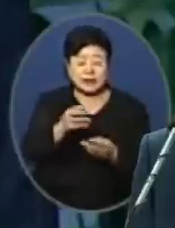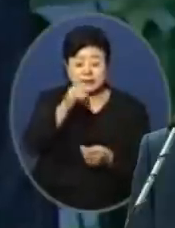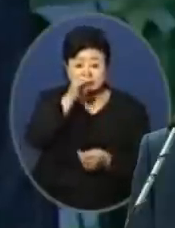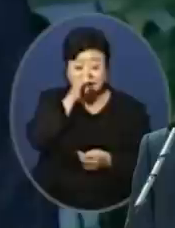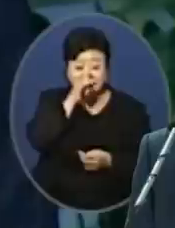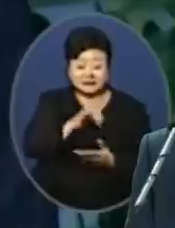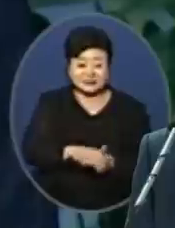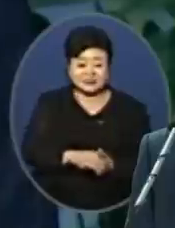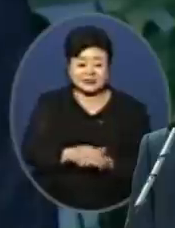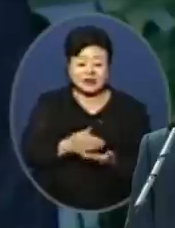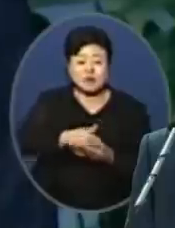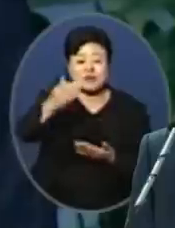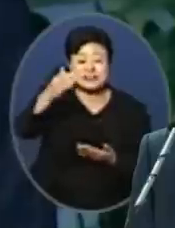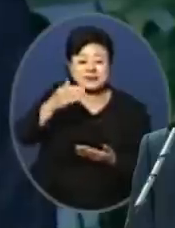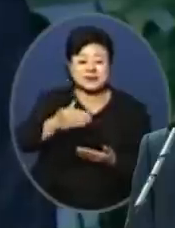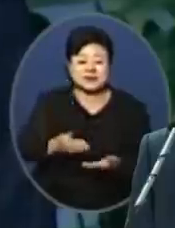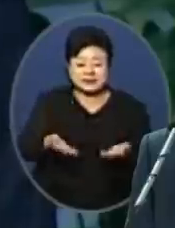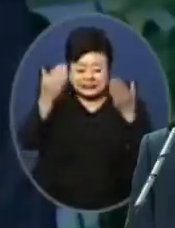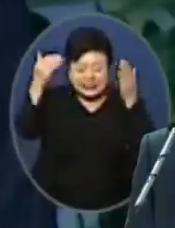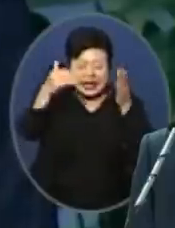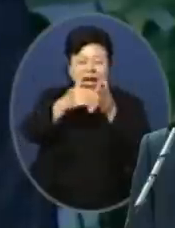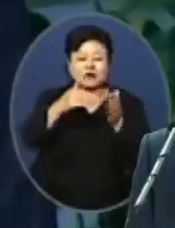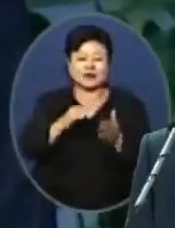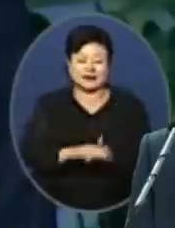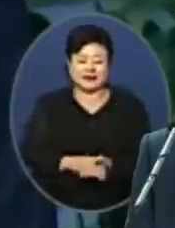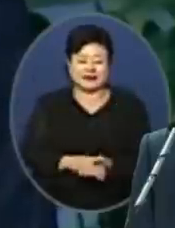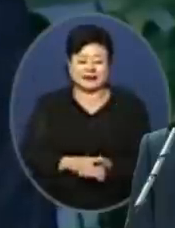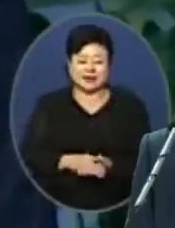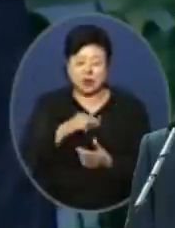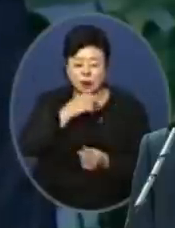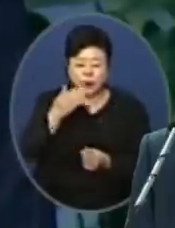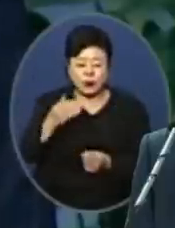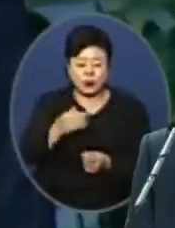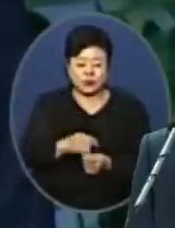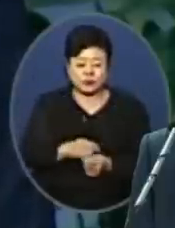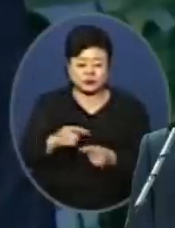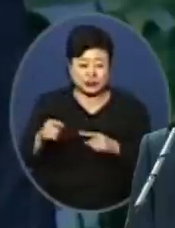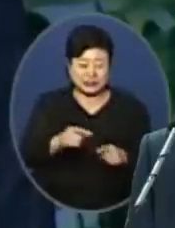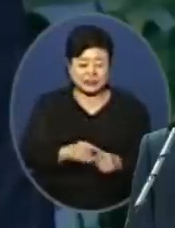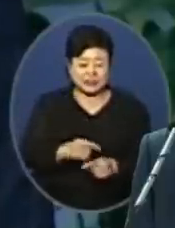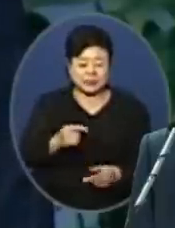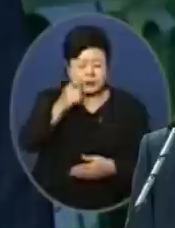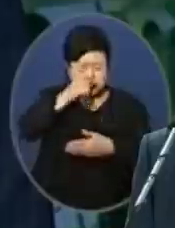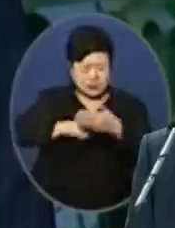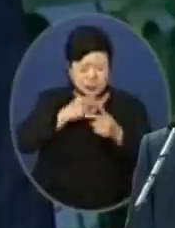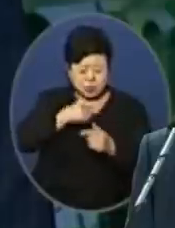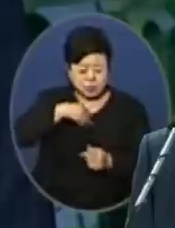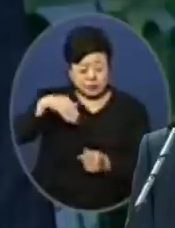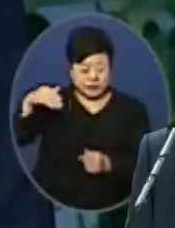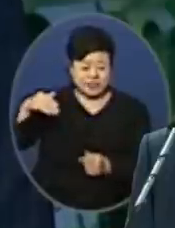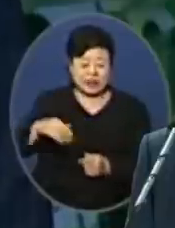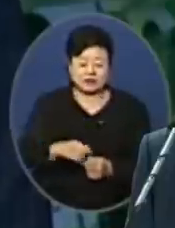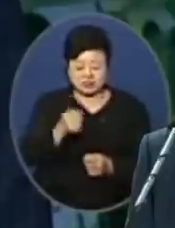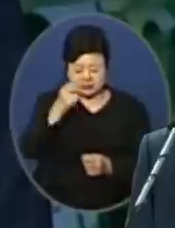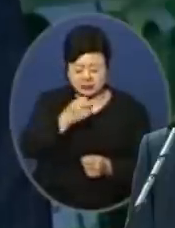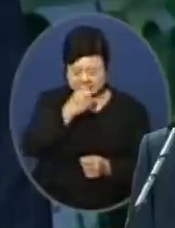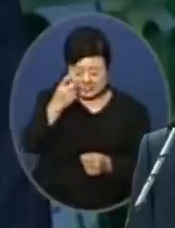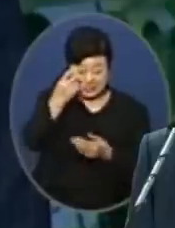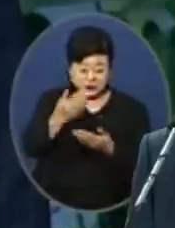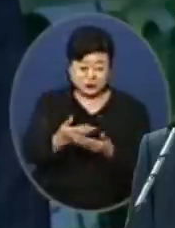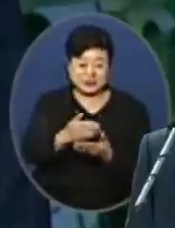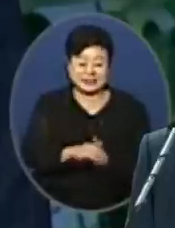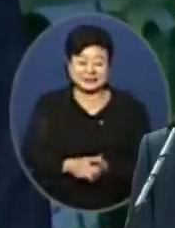많은데 물리쳐버리면 지나가고 마는 것이고 또 우리가 보혈을 주장하기 때문에 밤새도록 예수 보혈이 우리를 지켜주시는